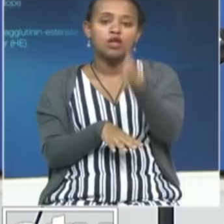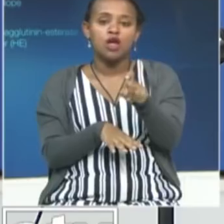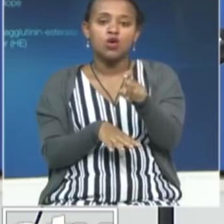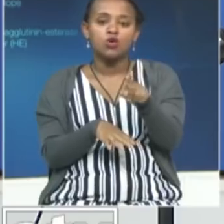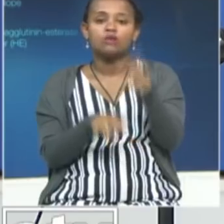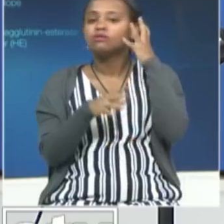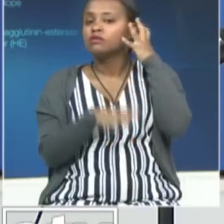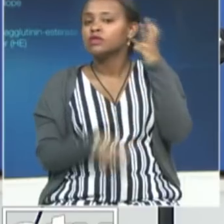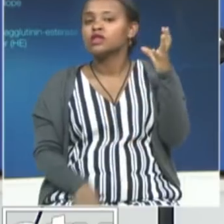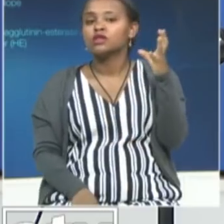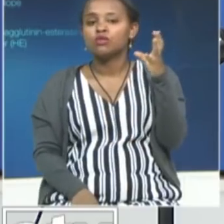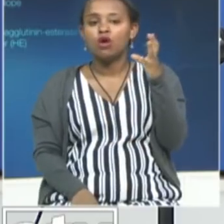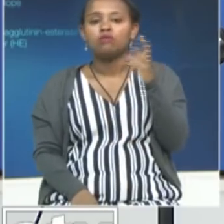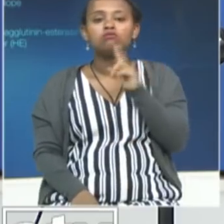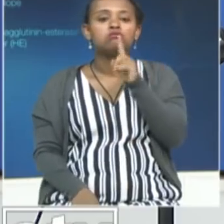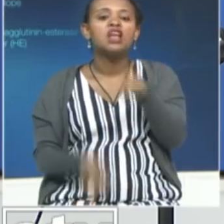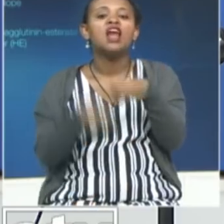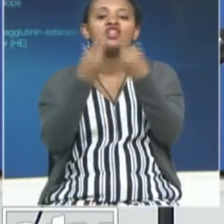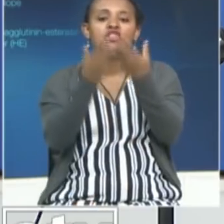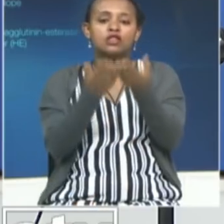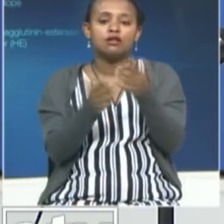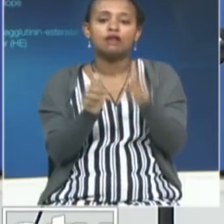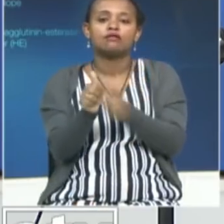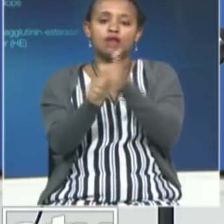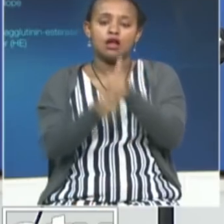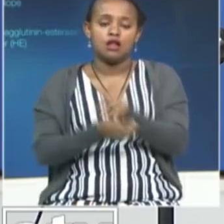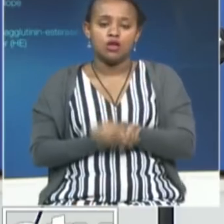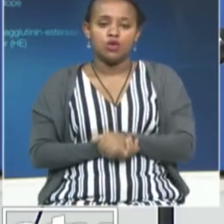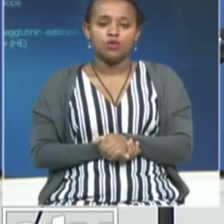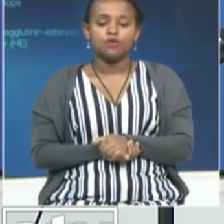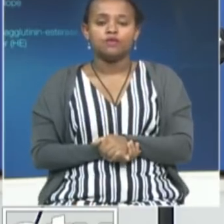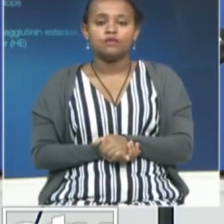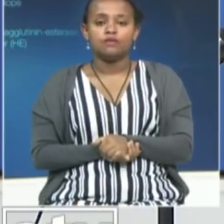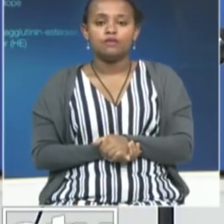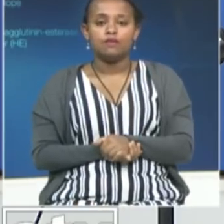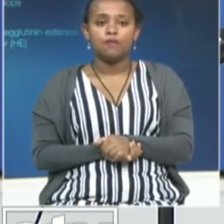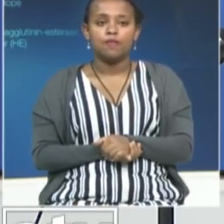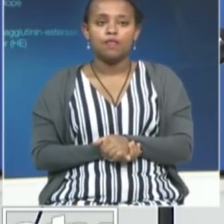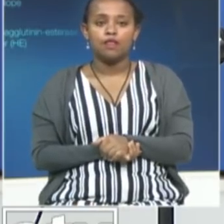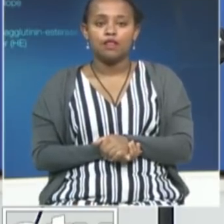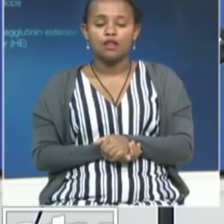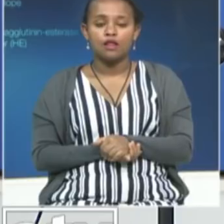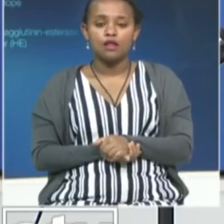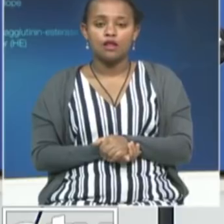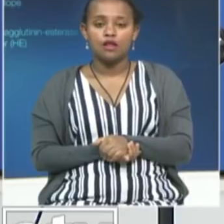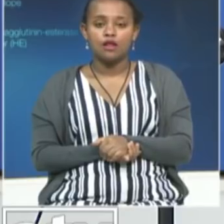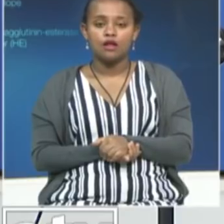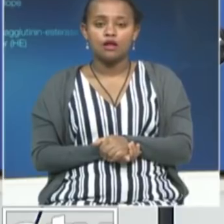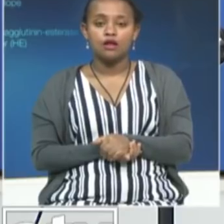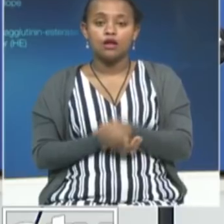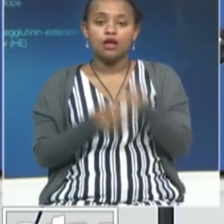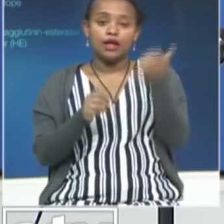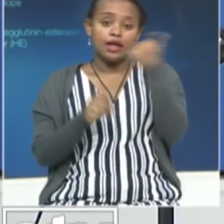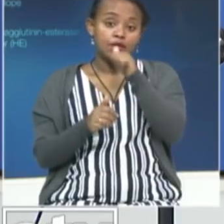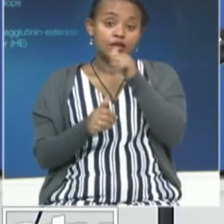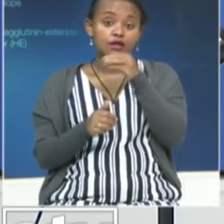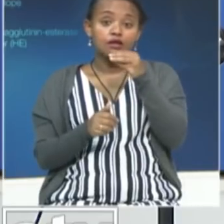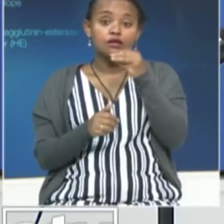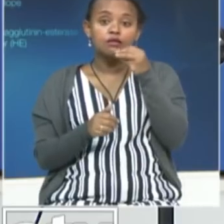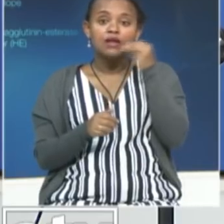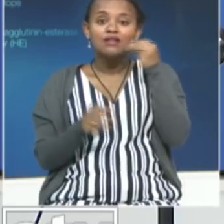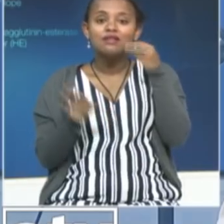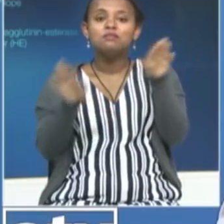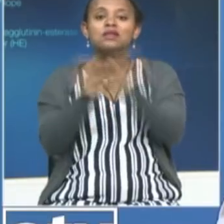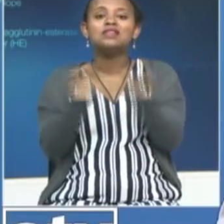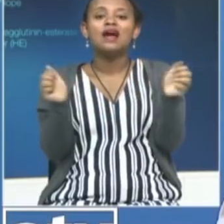ጥያቄዎትም ተሰምቷል፣ ምላሽ ይሰጥበታል። ይከታተሉ። እሺ፣ መልካም። የእሳቸውን እንመልከት። ይሄ ከመጠጥ ቤቶች መዘጋት